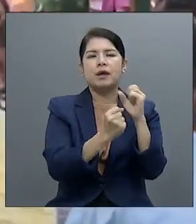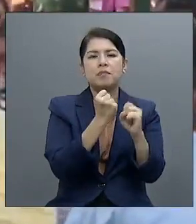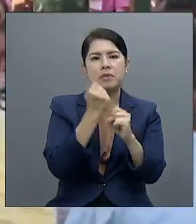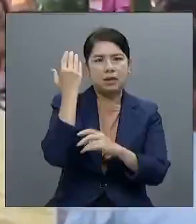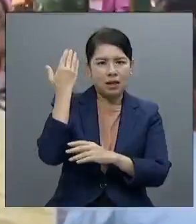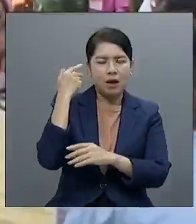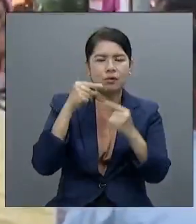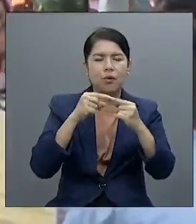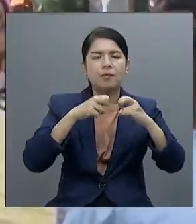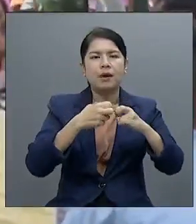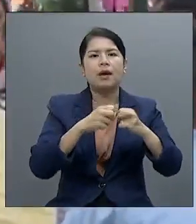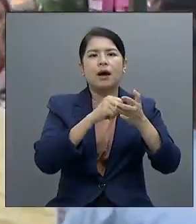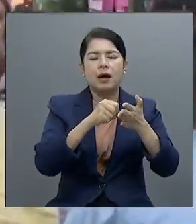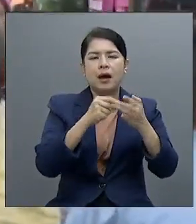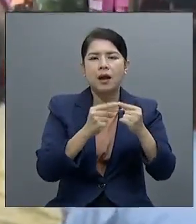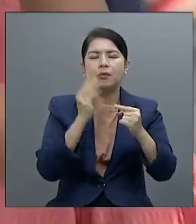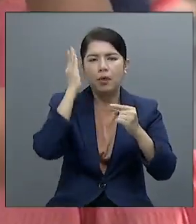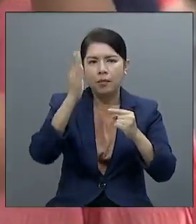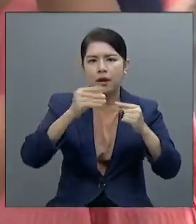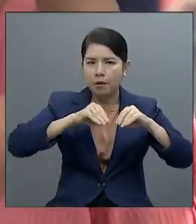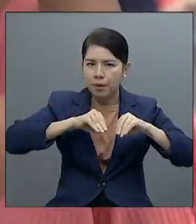ขยายแก้ปัญหาทั่วประเทศต่อไปด้วยค่ะ